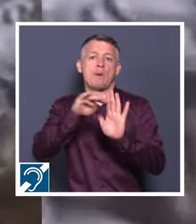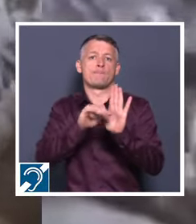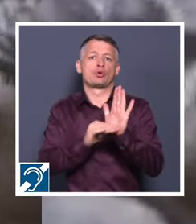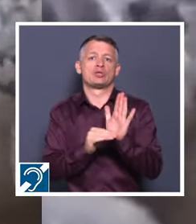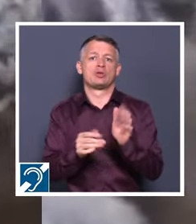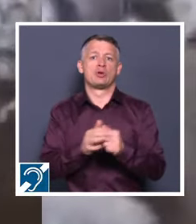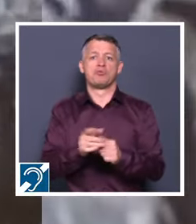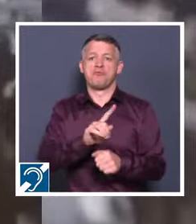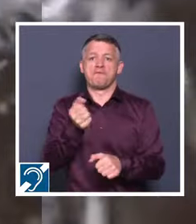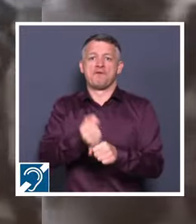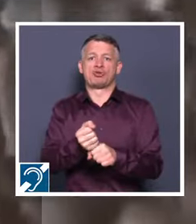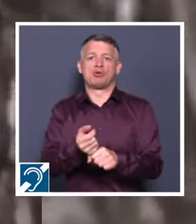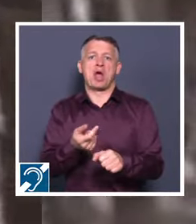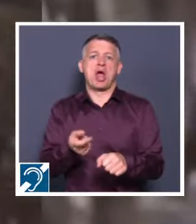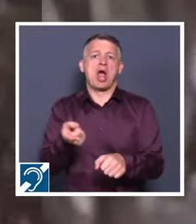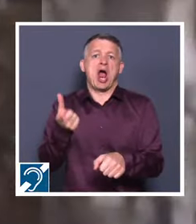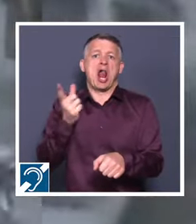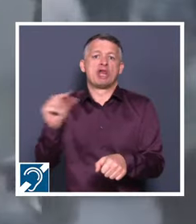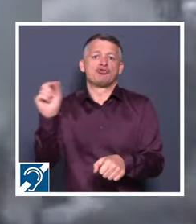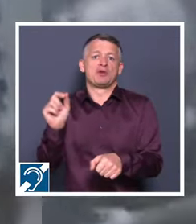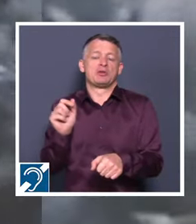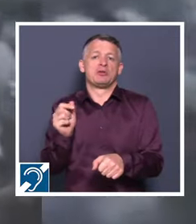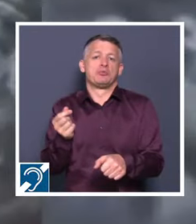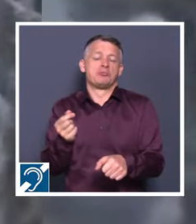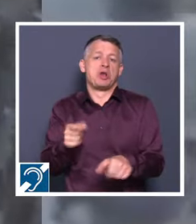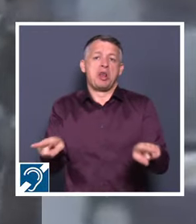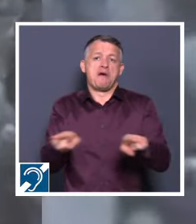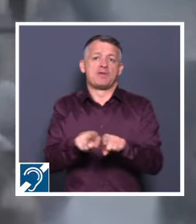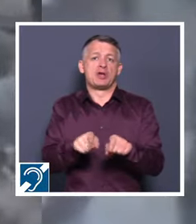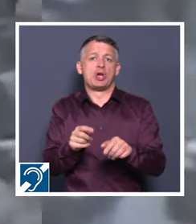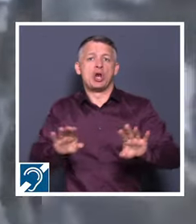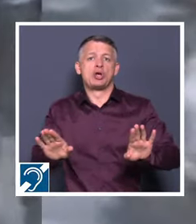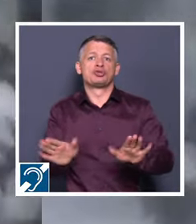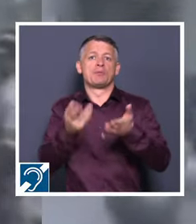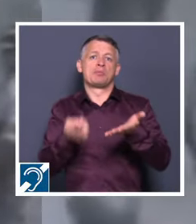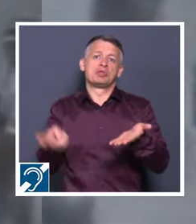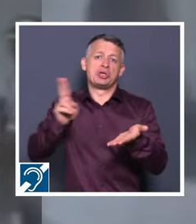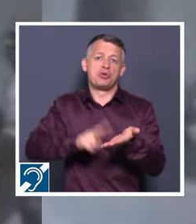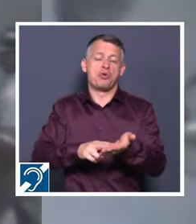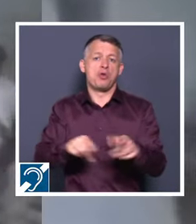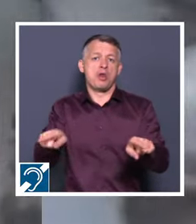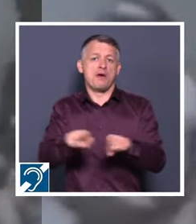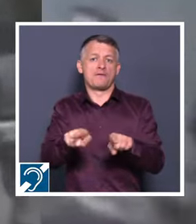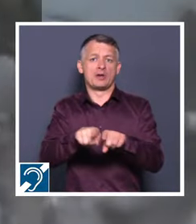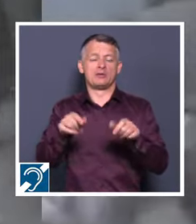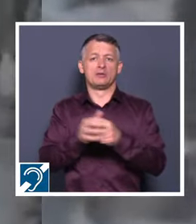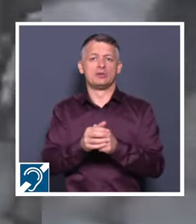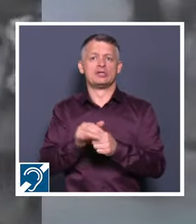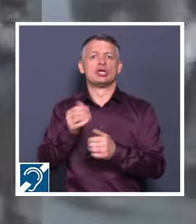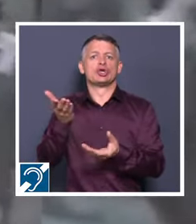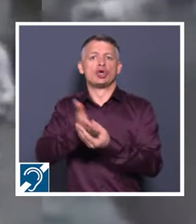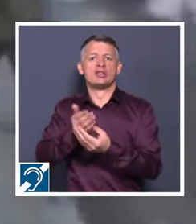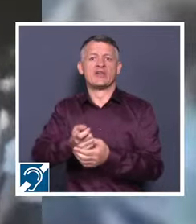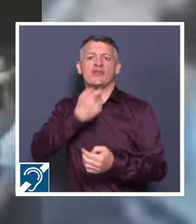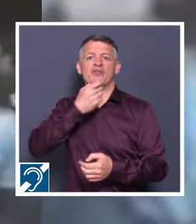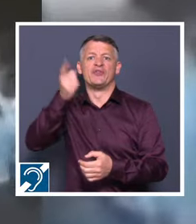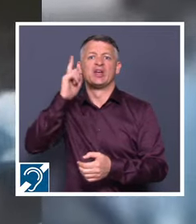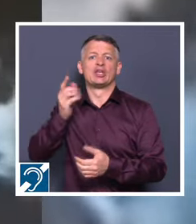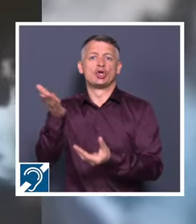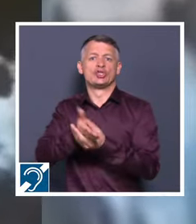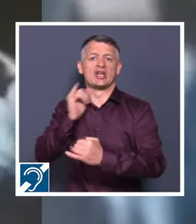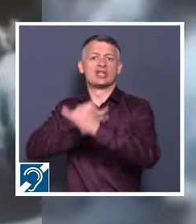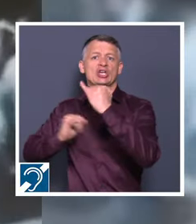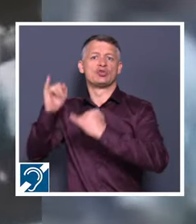nu facem altceva decât reluăm totul de la început. Dosarele acestea sunt dosare grele, sunt dosare de istorie, care au